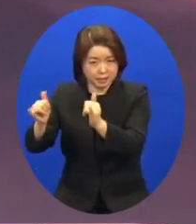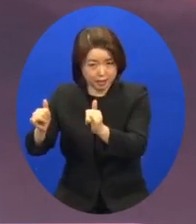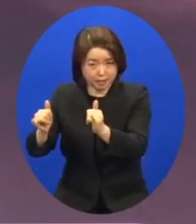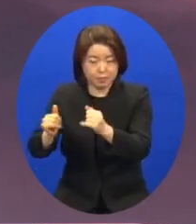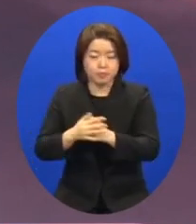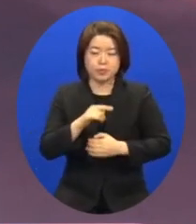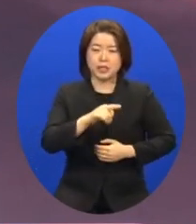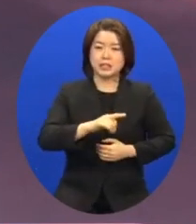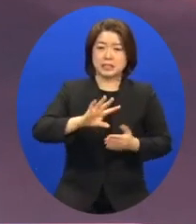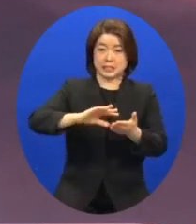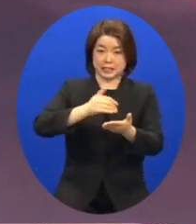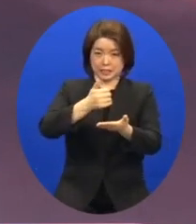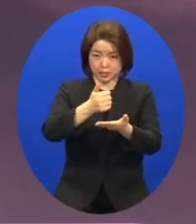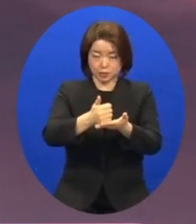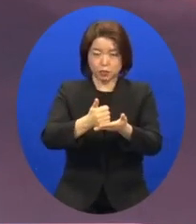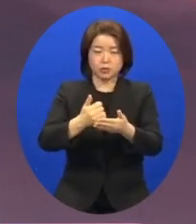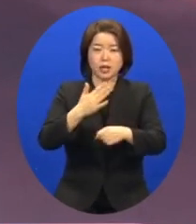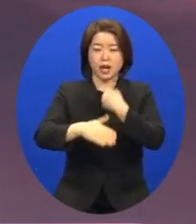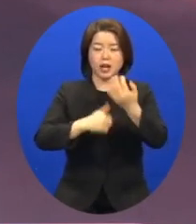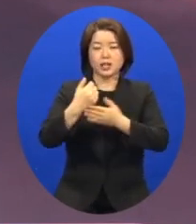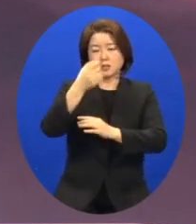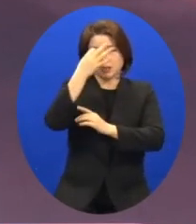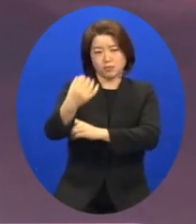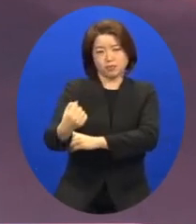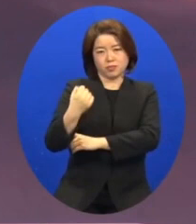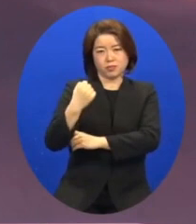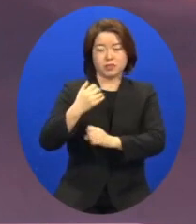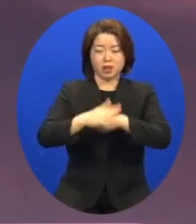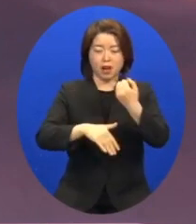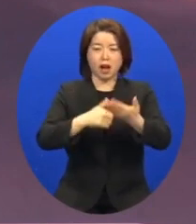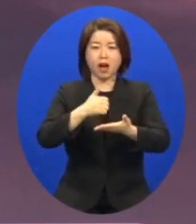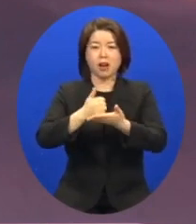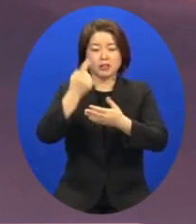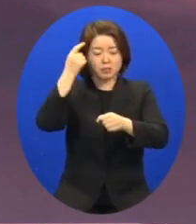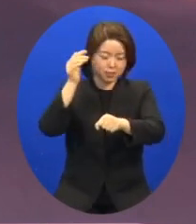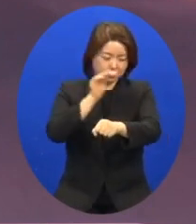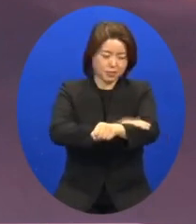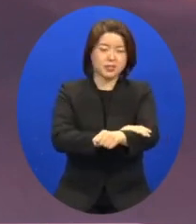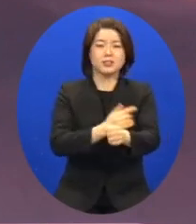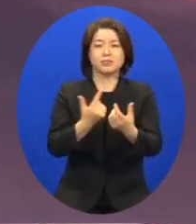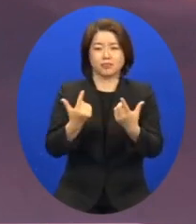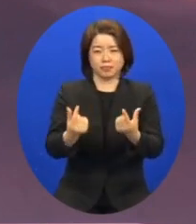이 그리스도는 하나님의 능력이 5 하나님의 지혜입니다